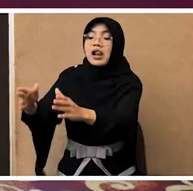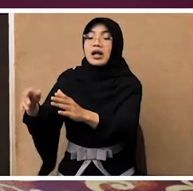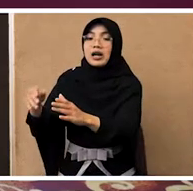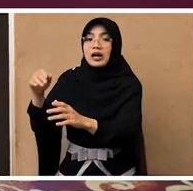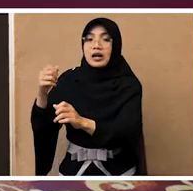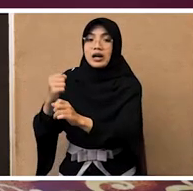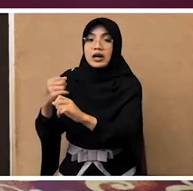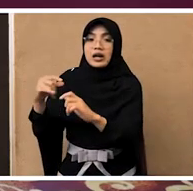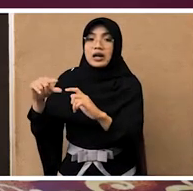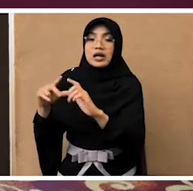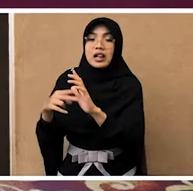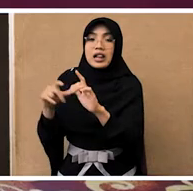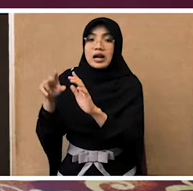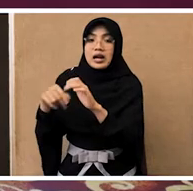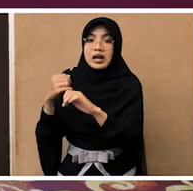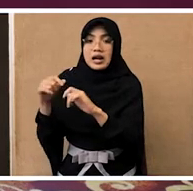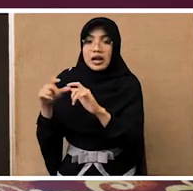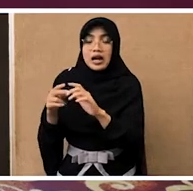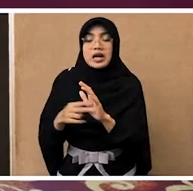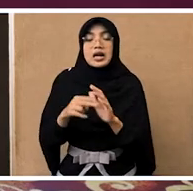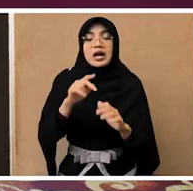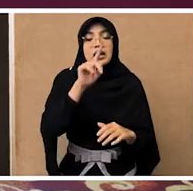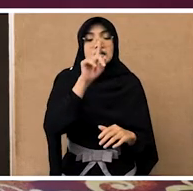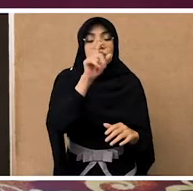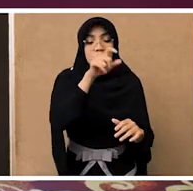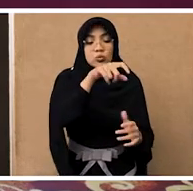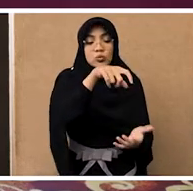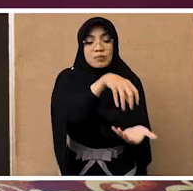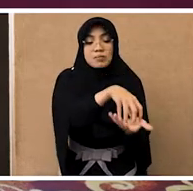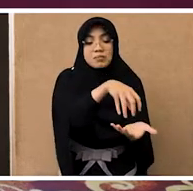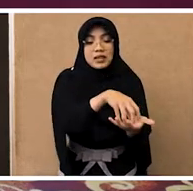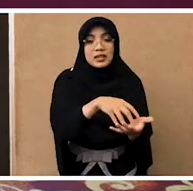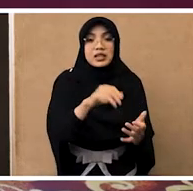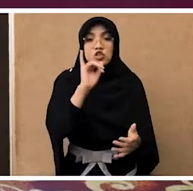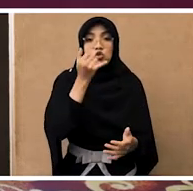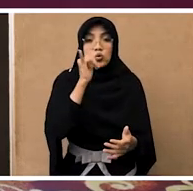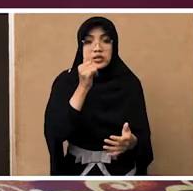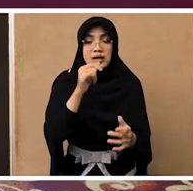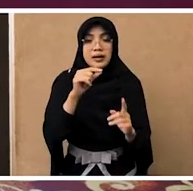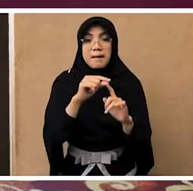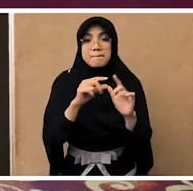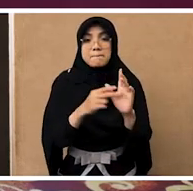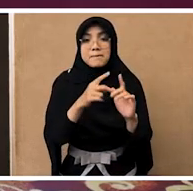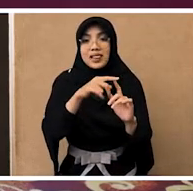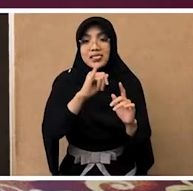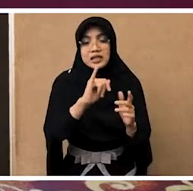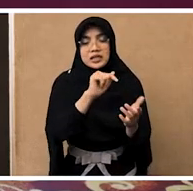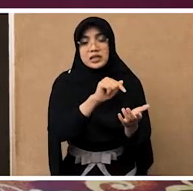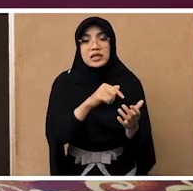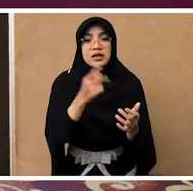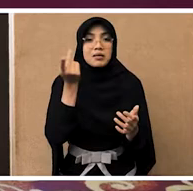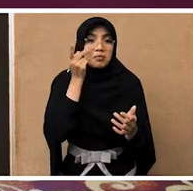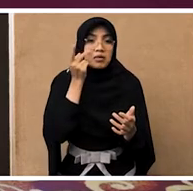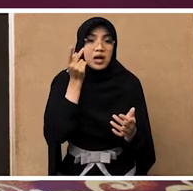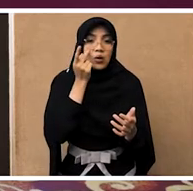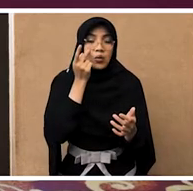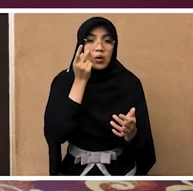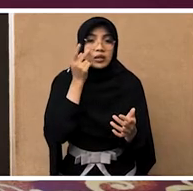ada satu Panti ya di Jogja itu yang merawat